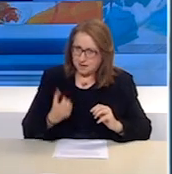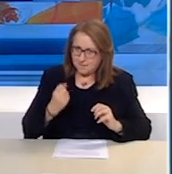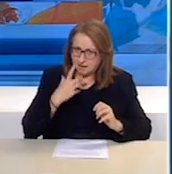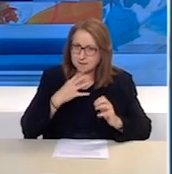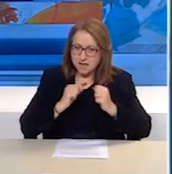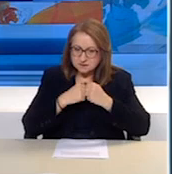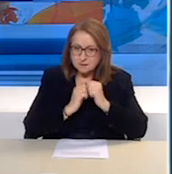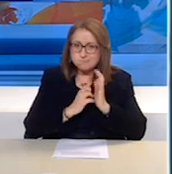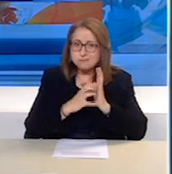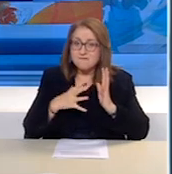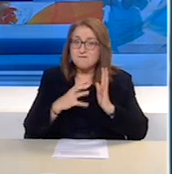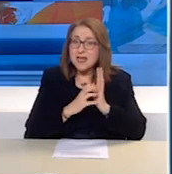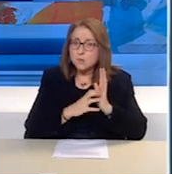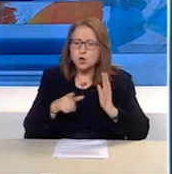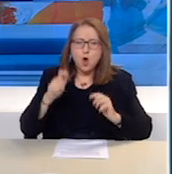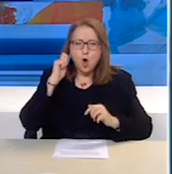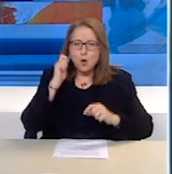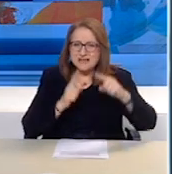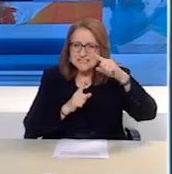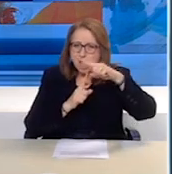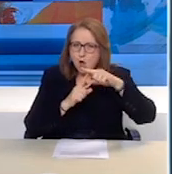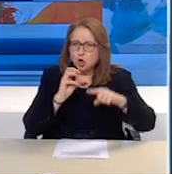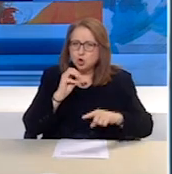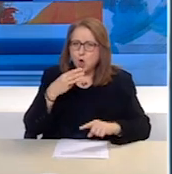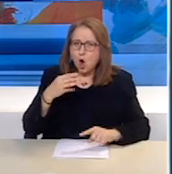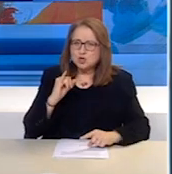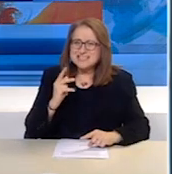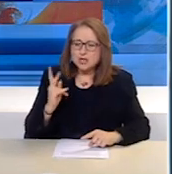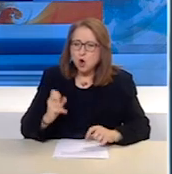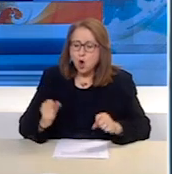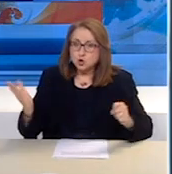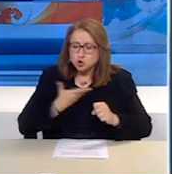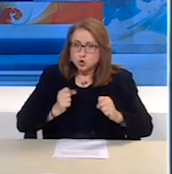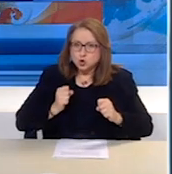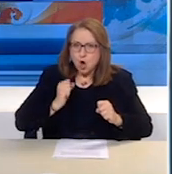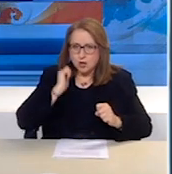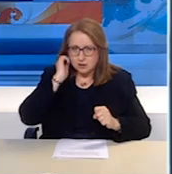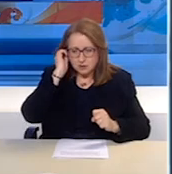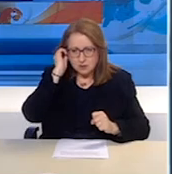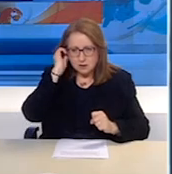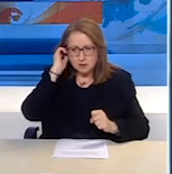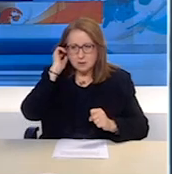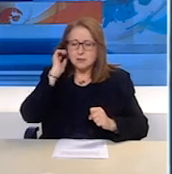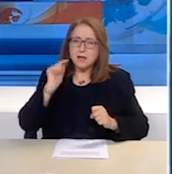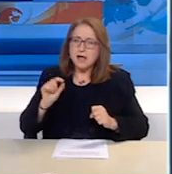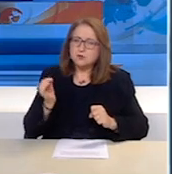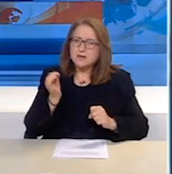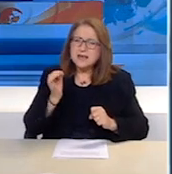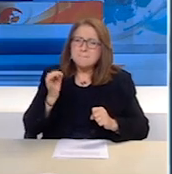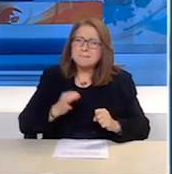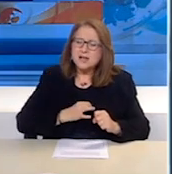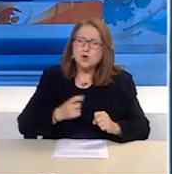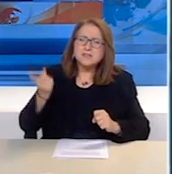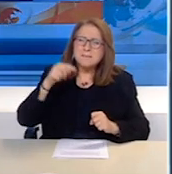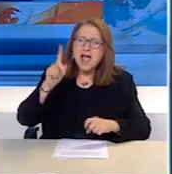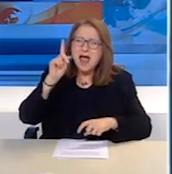μια νόσο που λέγεται τοξικό σοκ, η οποία την κάνουν κάποια μικρόβια όπως το στρεπτόκοκκος και ο σταφυλόκοκκος, ή μια νόσο που λέγεται καβασάκι, μια νόσο άγνωστη